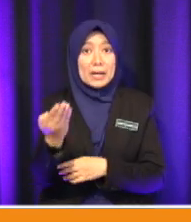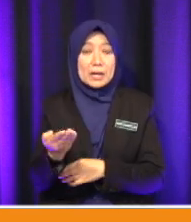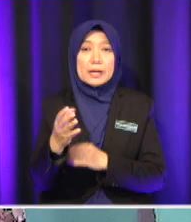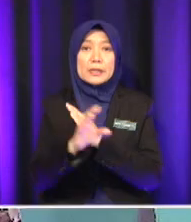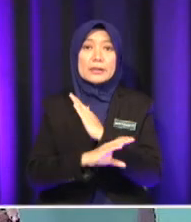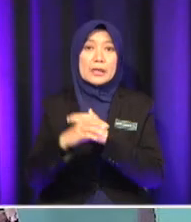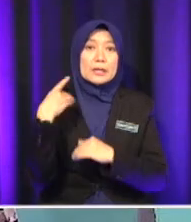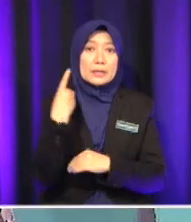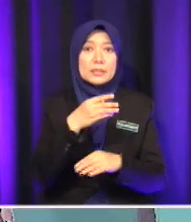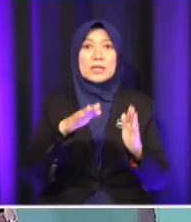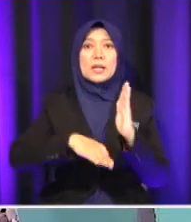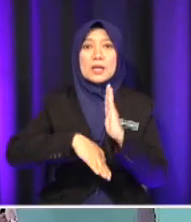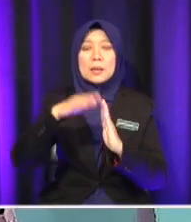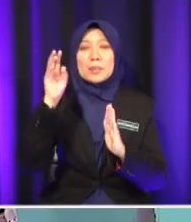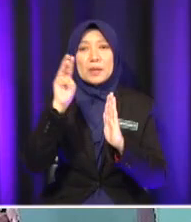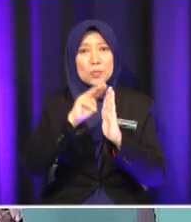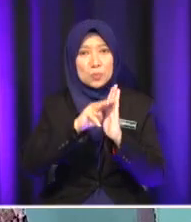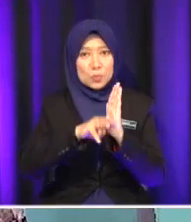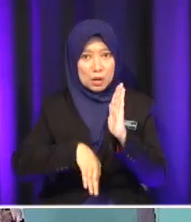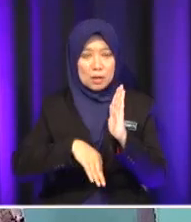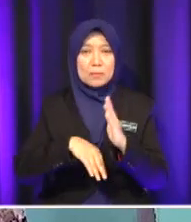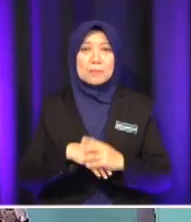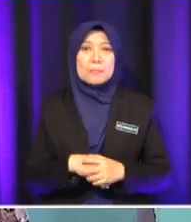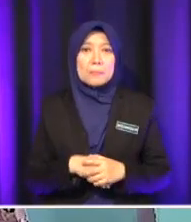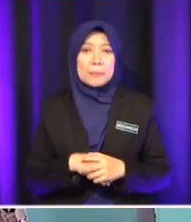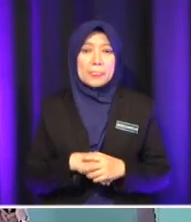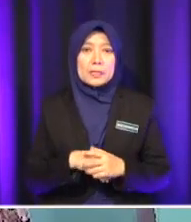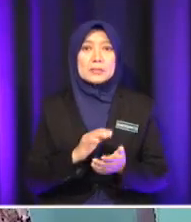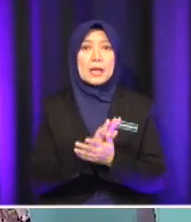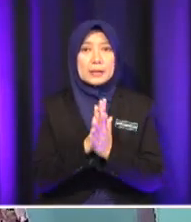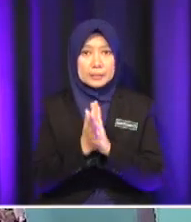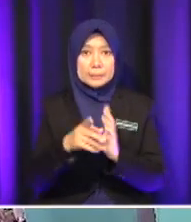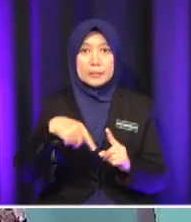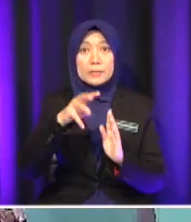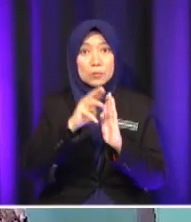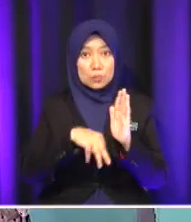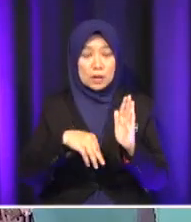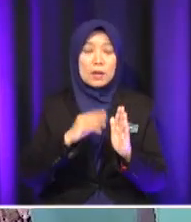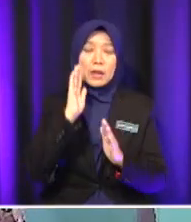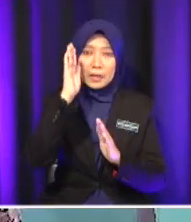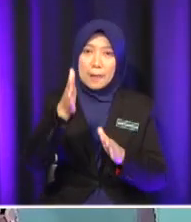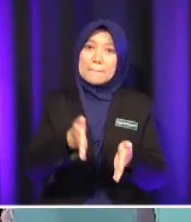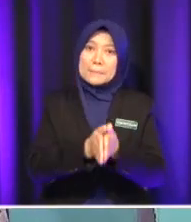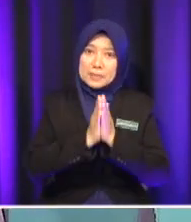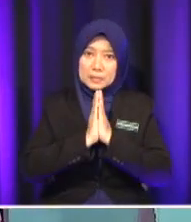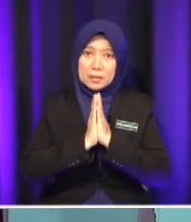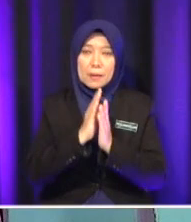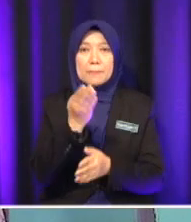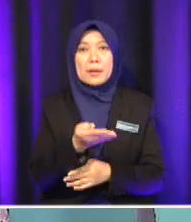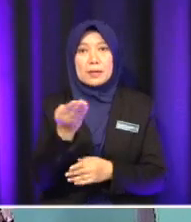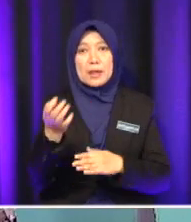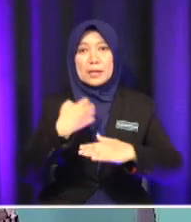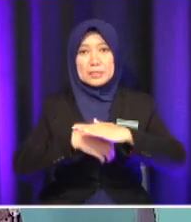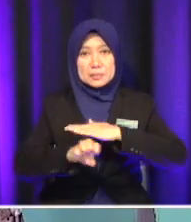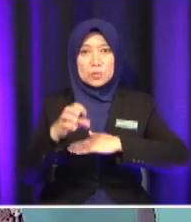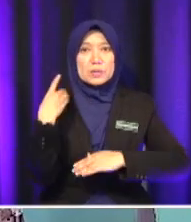murah ya beli barang kita lebih murah mereka akan membuat permintaan terhadap barang ekspor